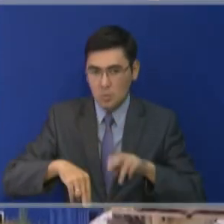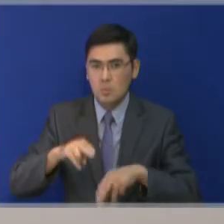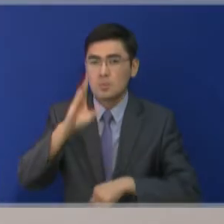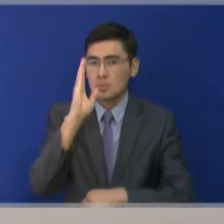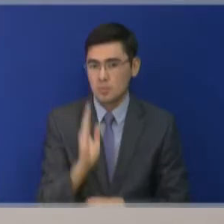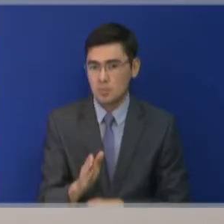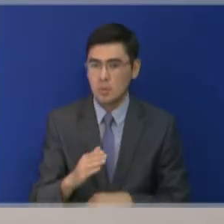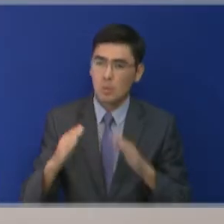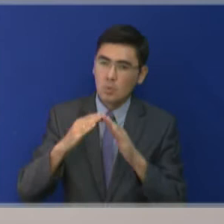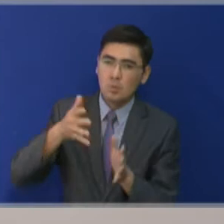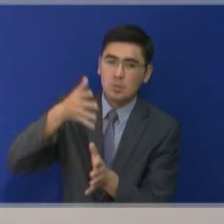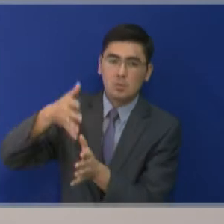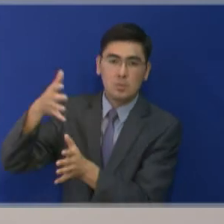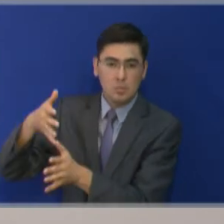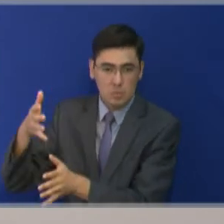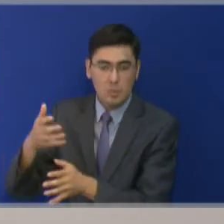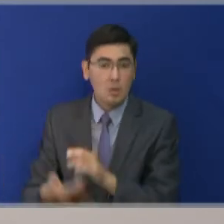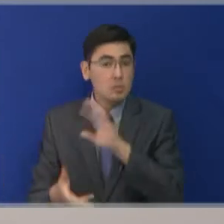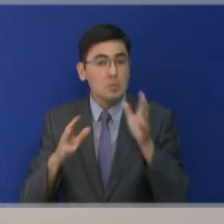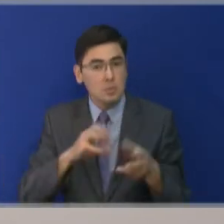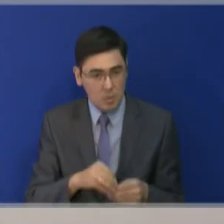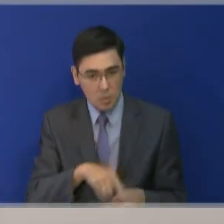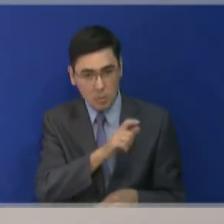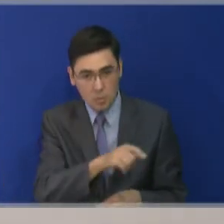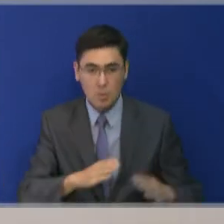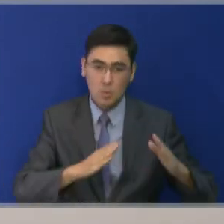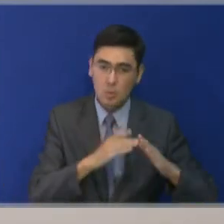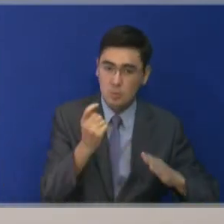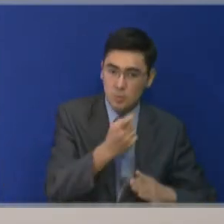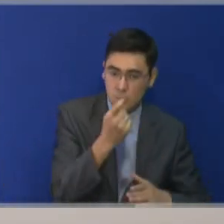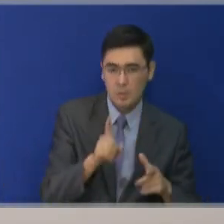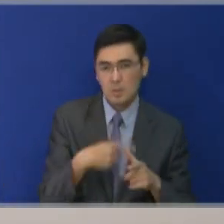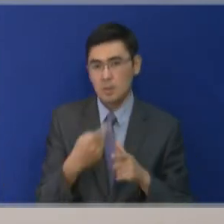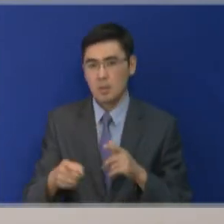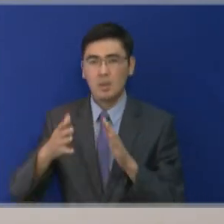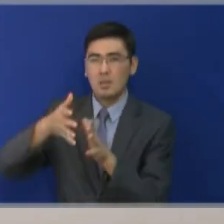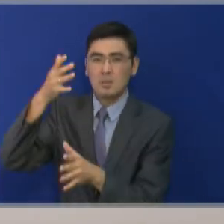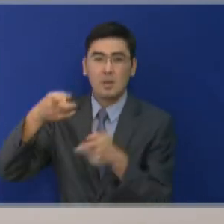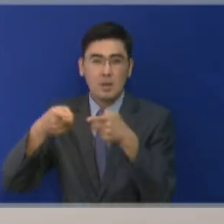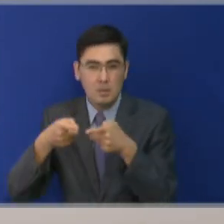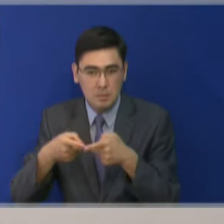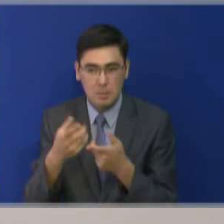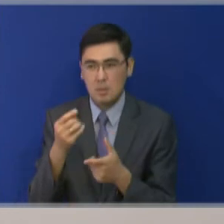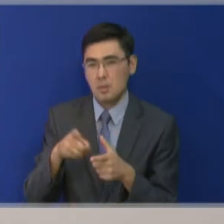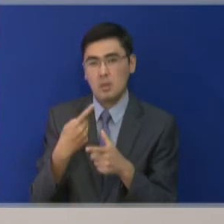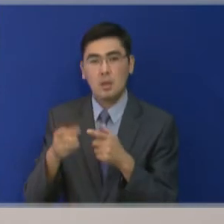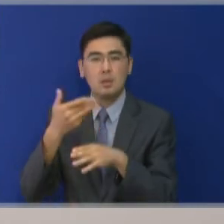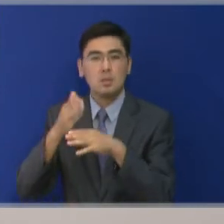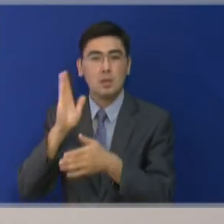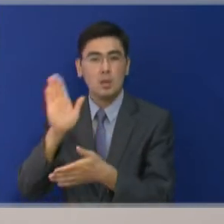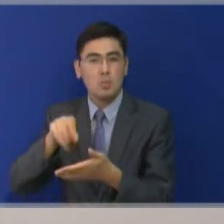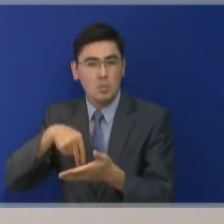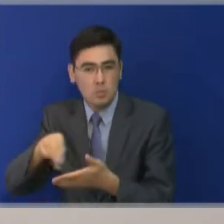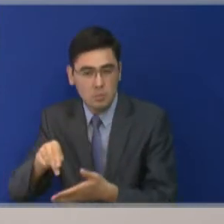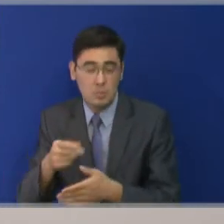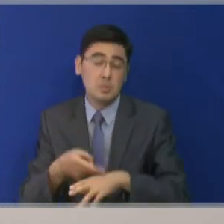Бұл көпқабатты тұрғын үйлер, халық есебінен жеке тұрғын үйлер және жалға берілетін және кредиттік тұрғын үйлер, деді Шығыс Қазақстан